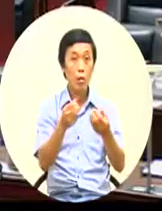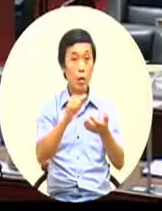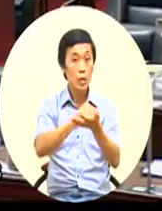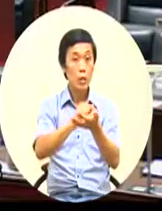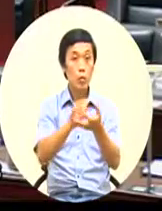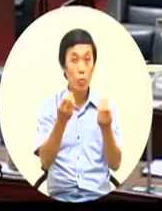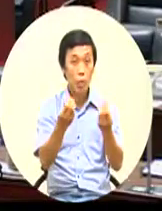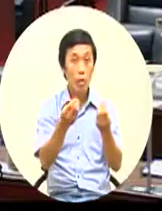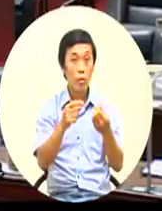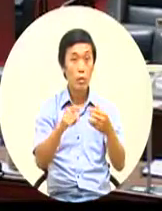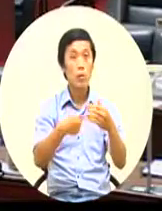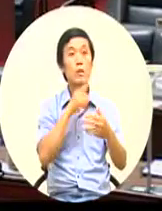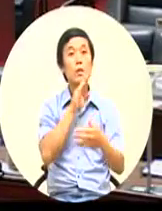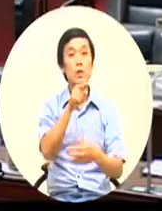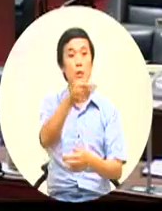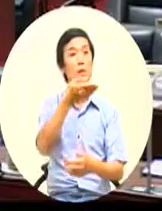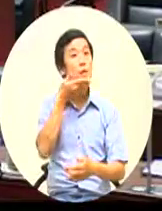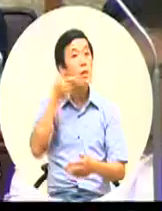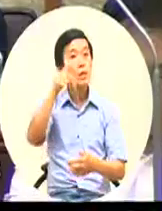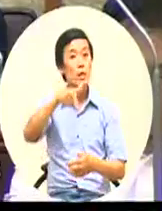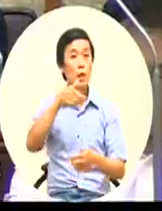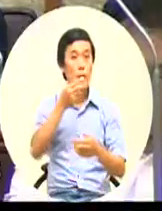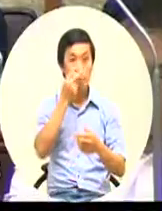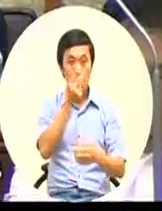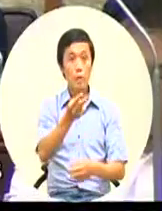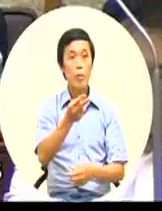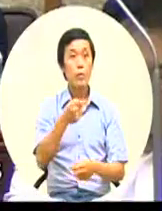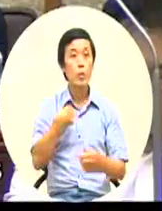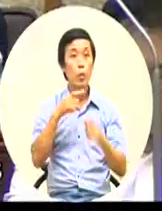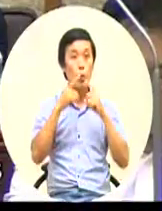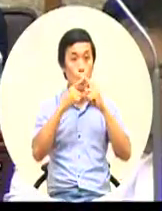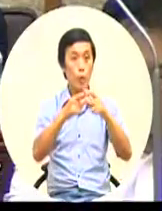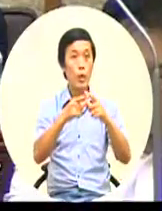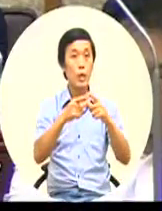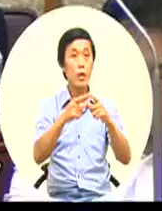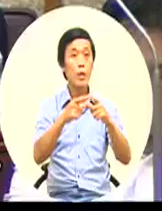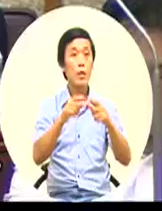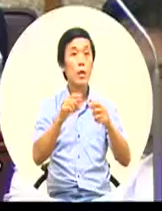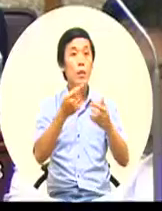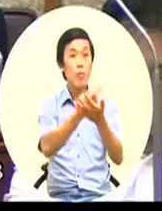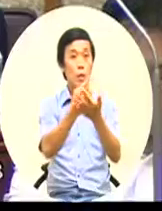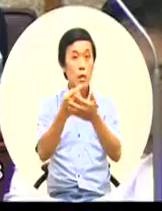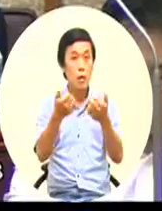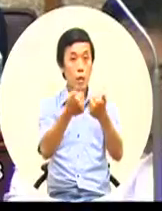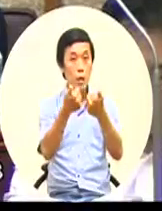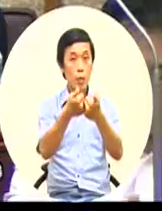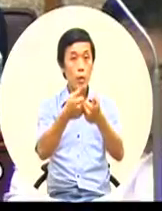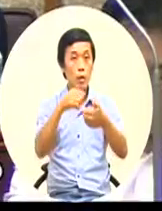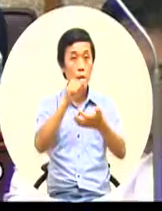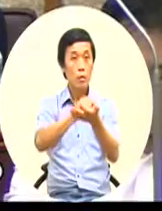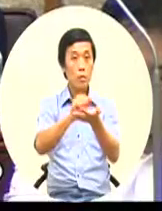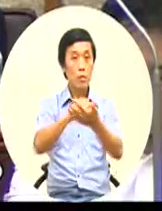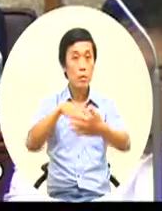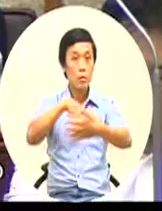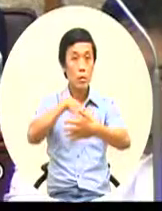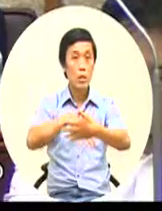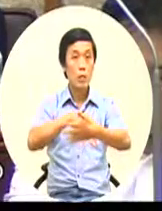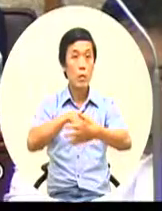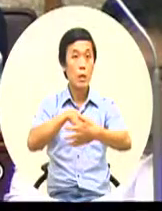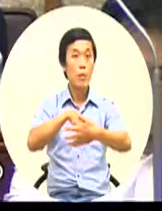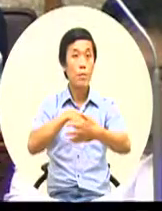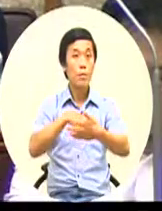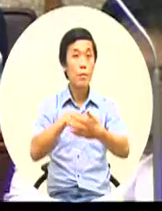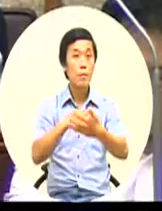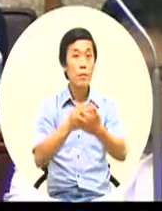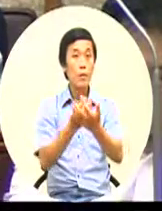的拜访。 我跟议员报告一下，所有的一个协调会记录里面，几乎参